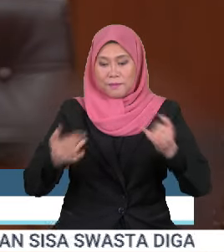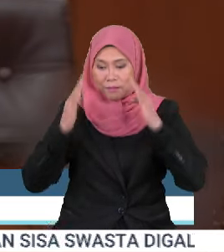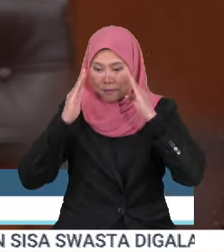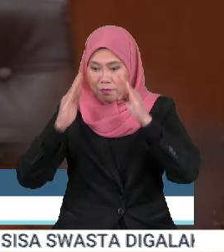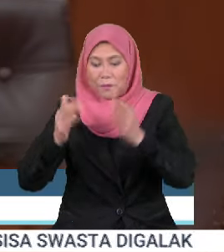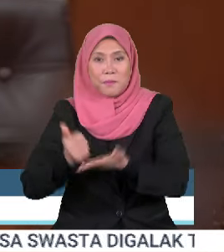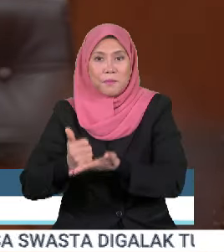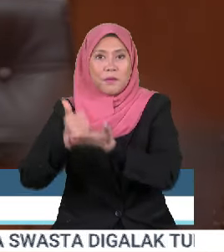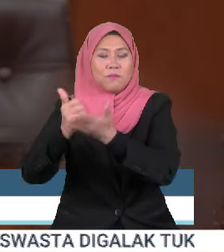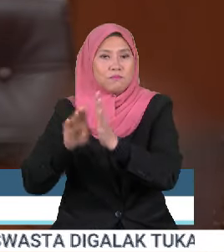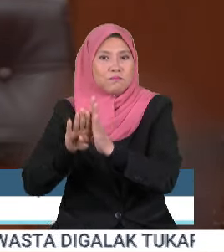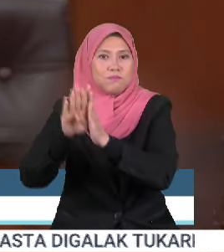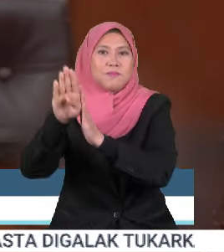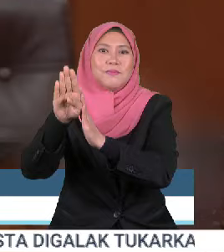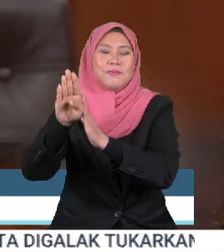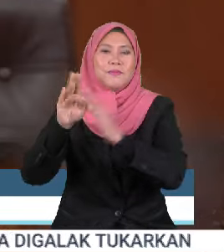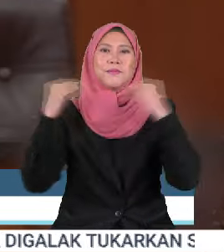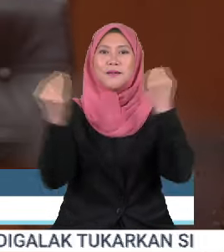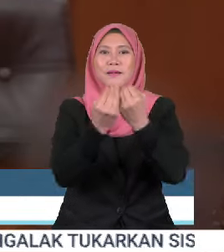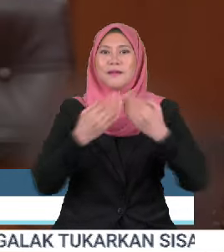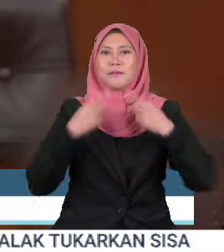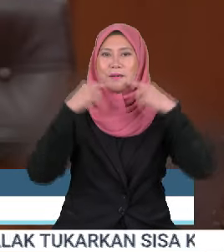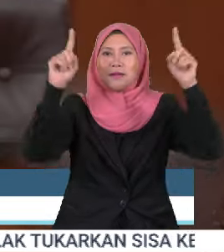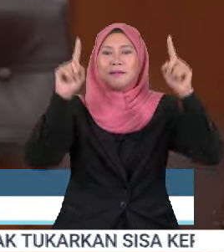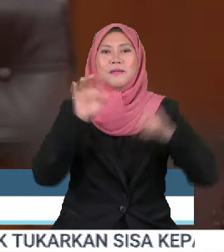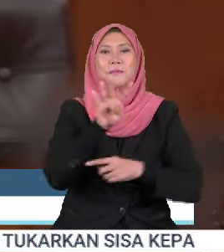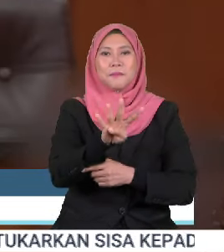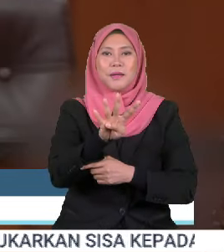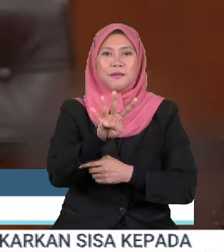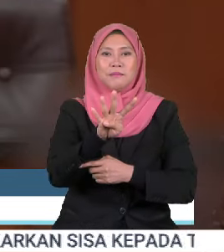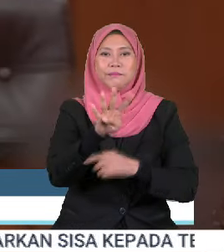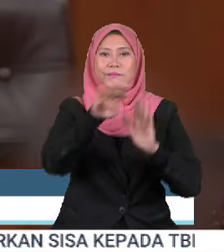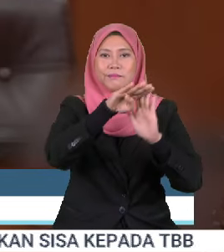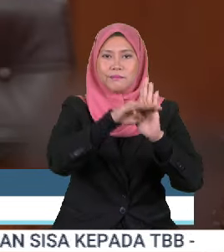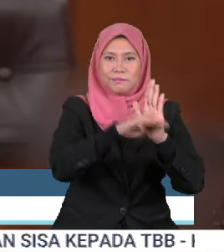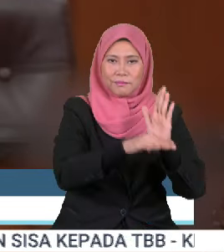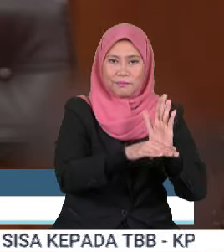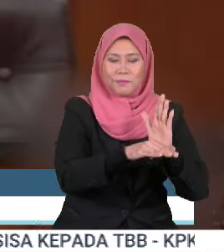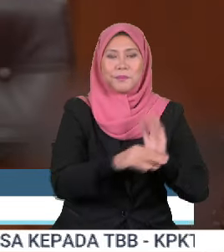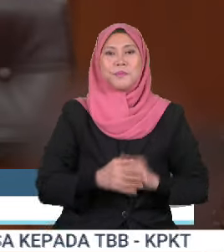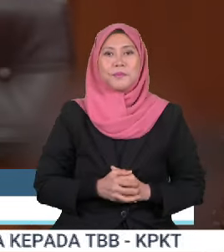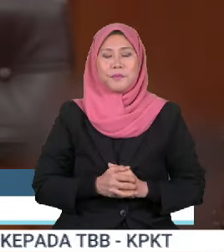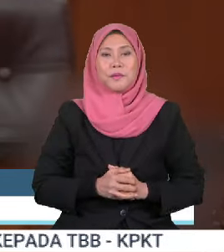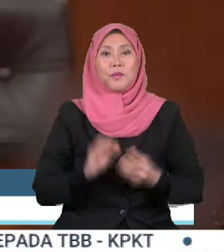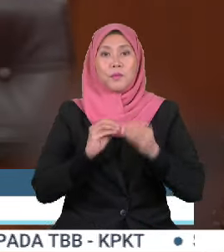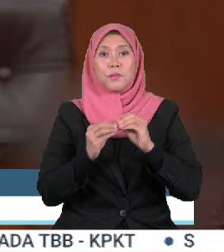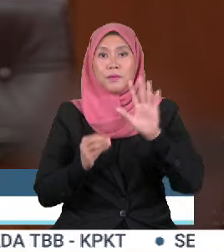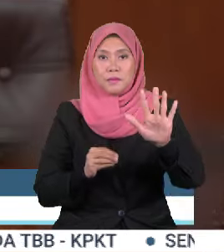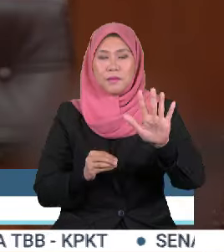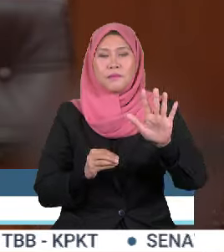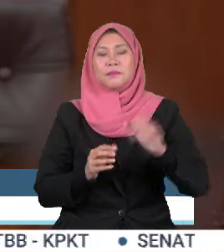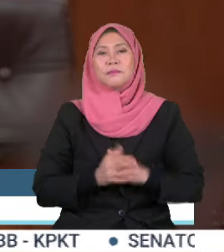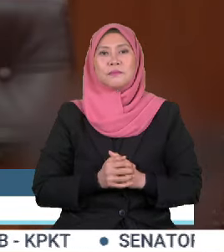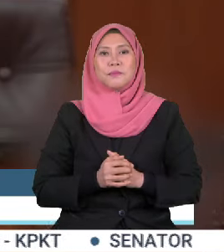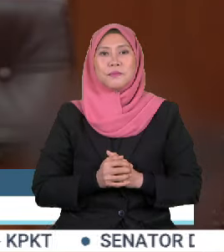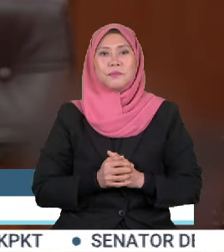membangunkan masyarakat Sejahtera akan dijayakan melalui 4 penegasan penegasan kelima untuk